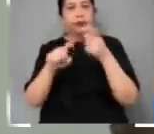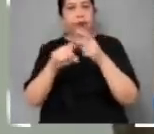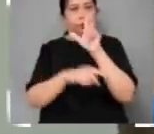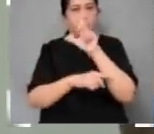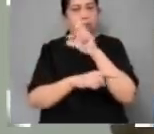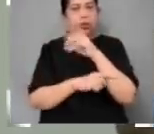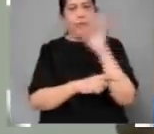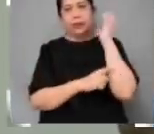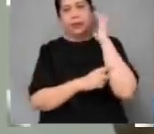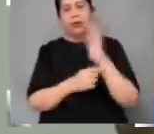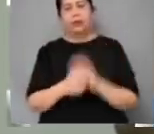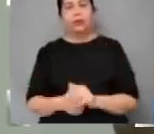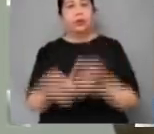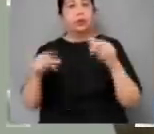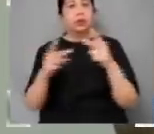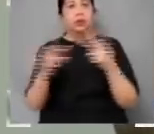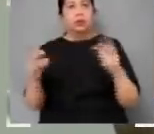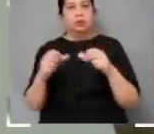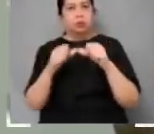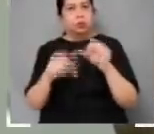a very aggressive build